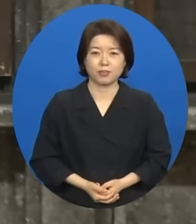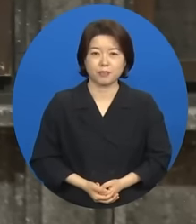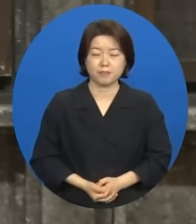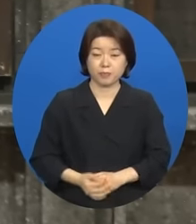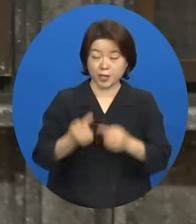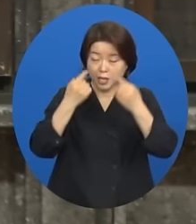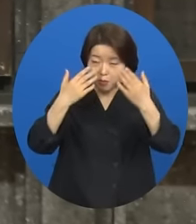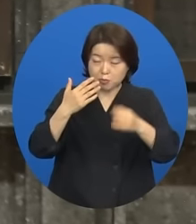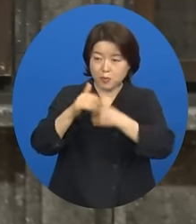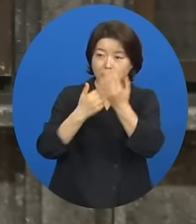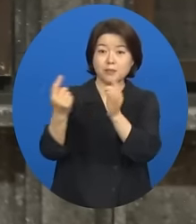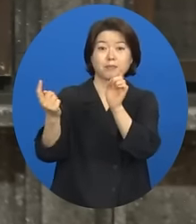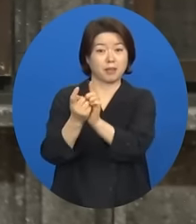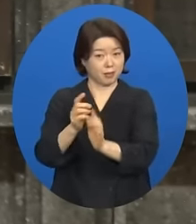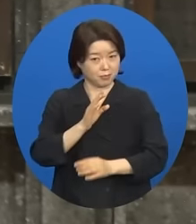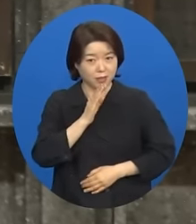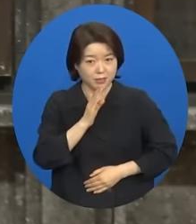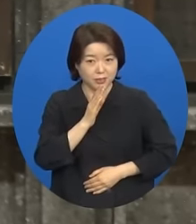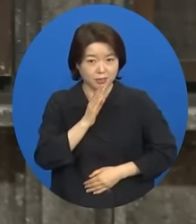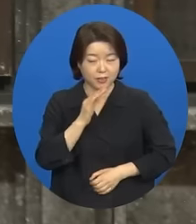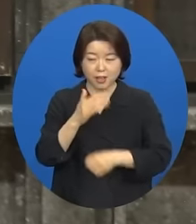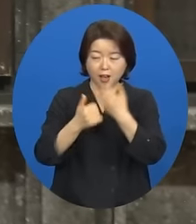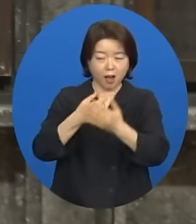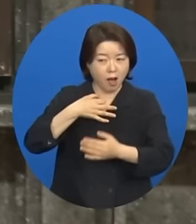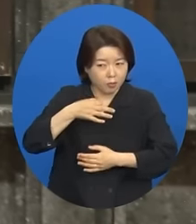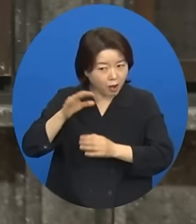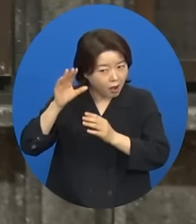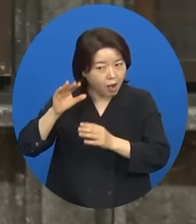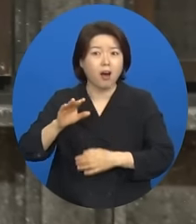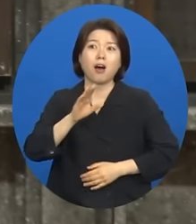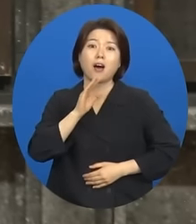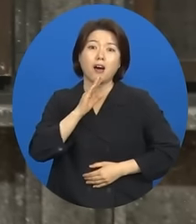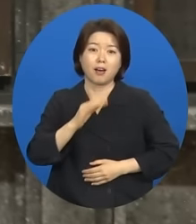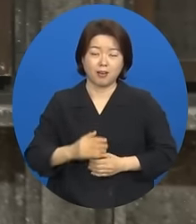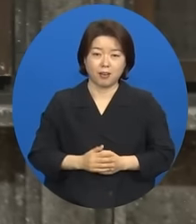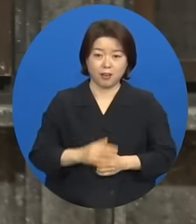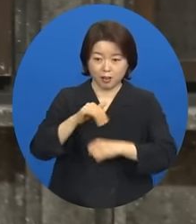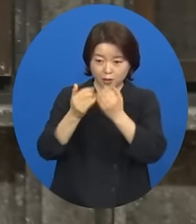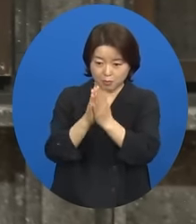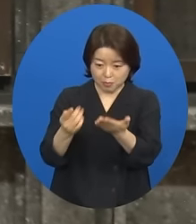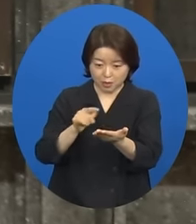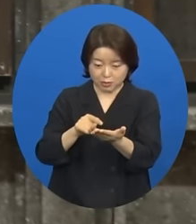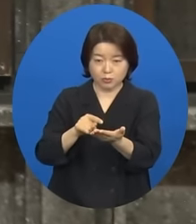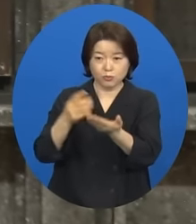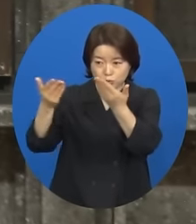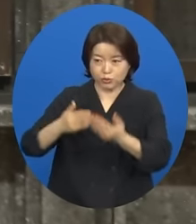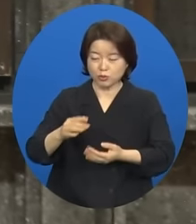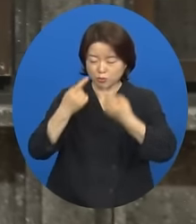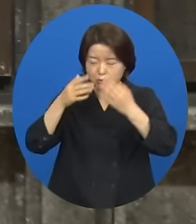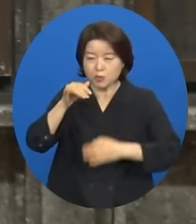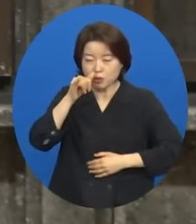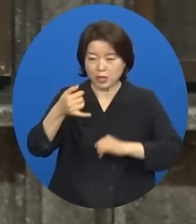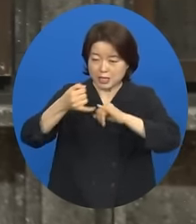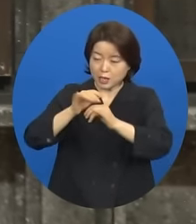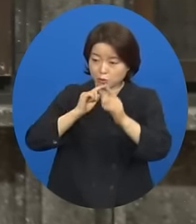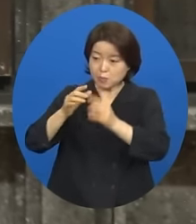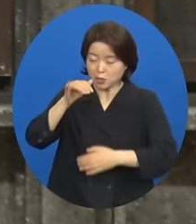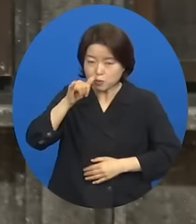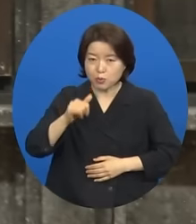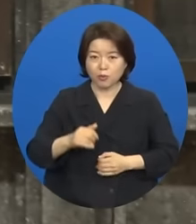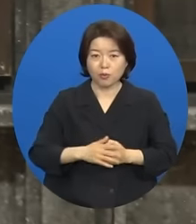분명히 하나님을 만났어. 하나님 음성도 들었어. 말씀도 분명히 들었어. 약속의 말씀도 있어. 기도도